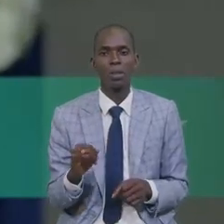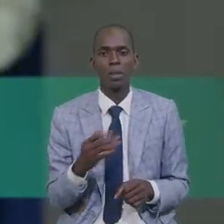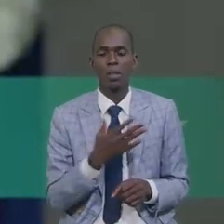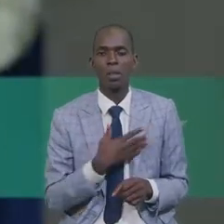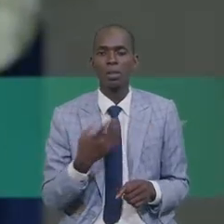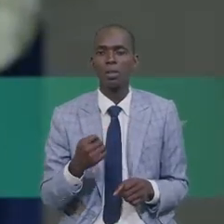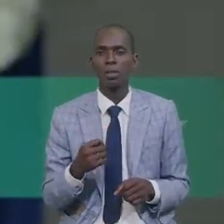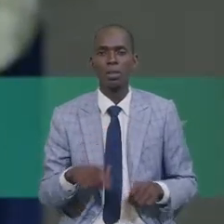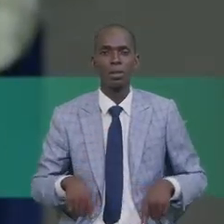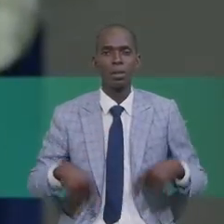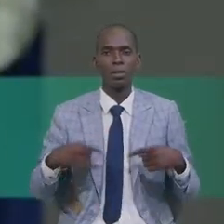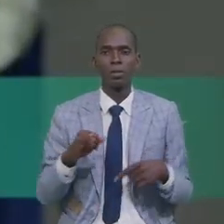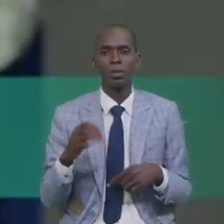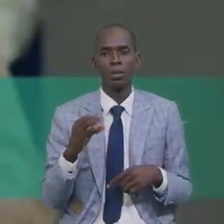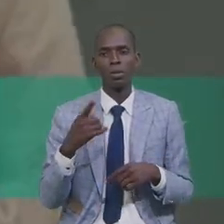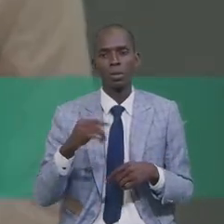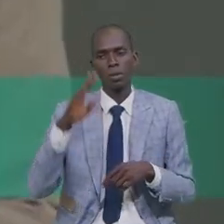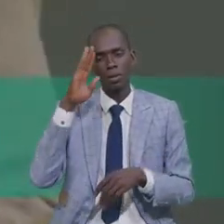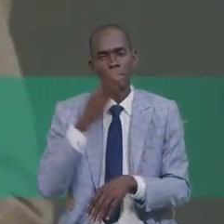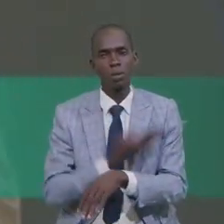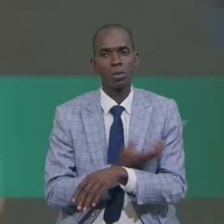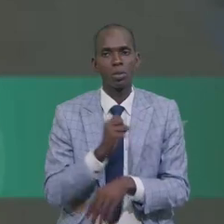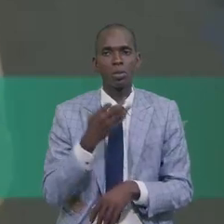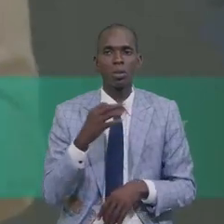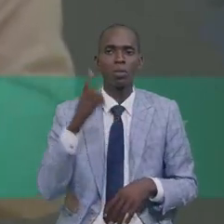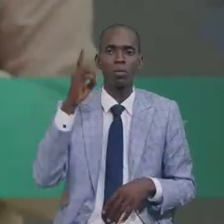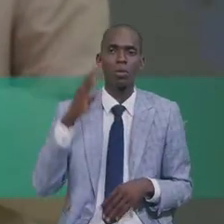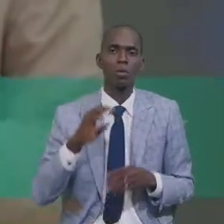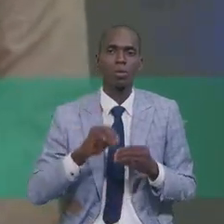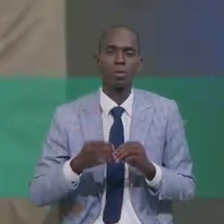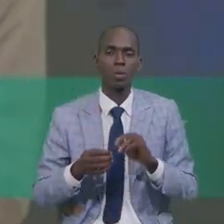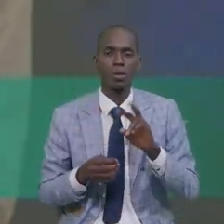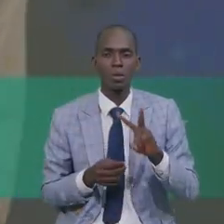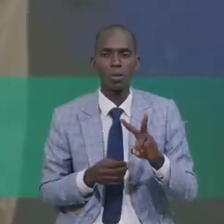formation et le style de vie des fils de Dieu. Deuxième élément,